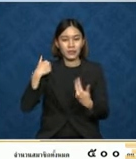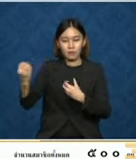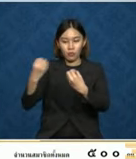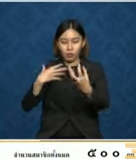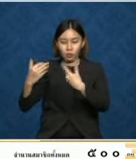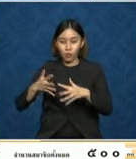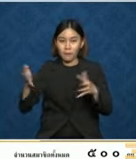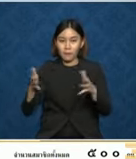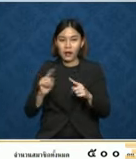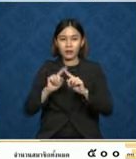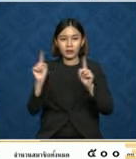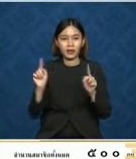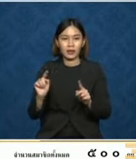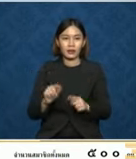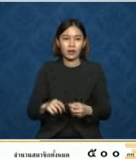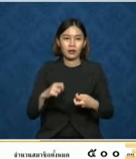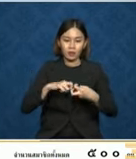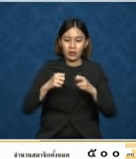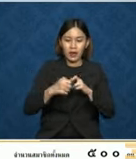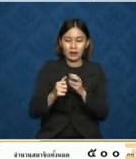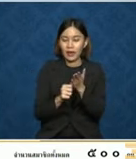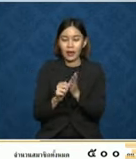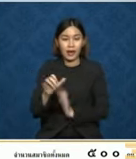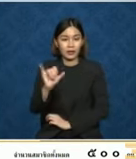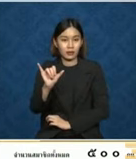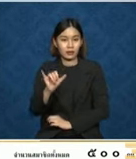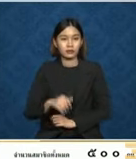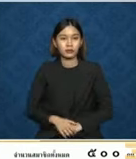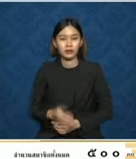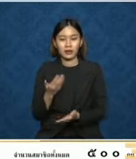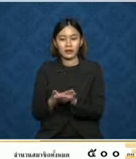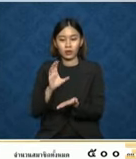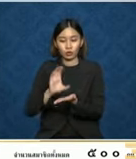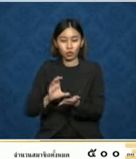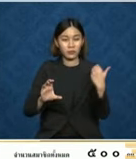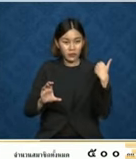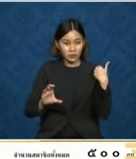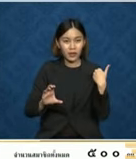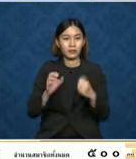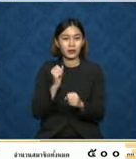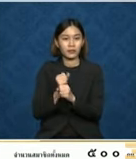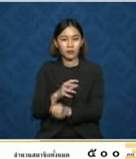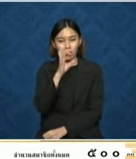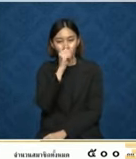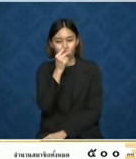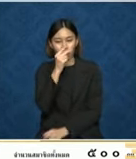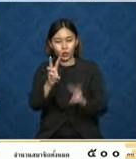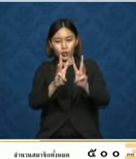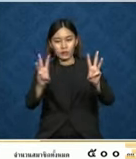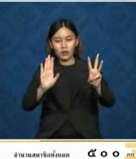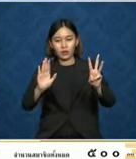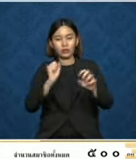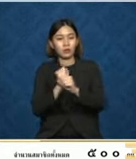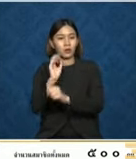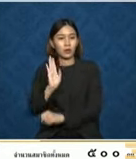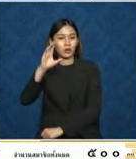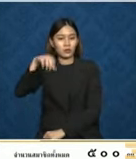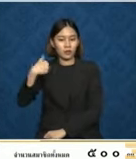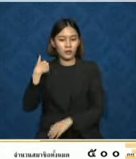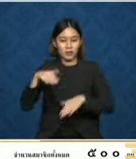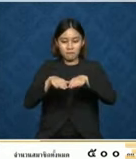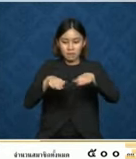นวนมากแล้วก็ไม่มีการดำเนินการใดๆกลับไปดูเงินทุนมีหรือเปล่าที่จะทำเราก็ลองไปดูเว็บไซต์ของบริษัทครับเขาบอกว่าเขามี